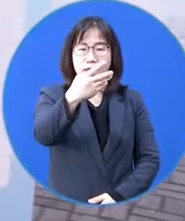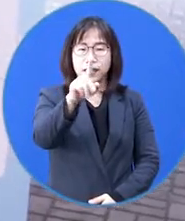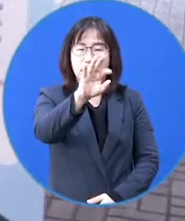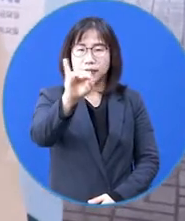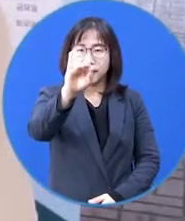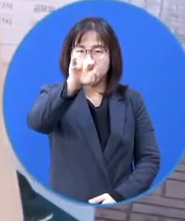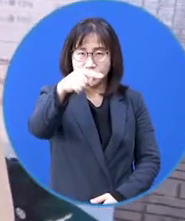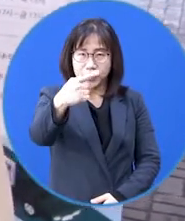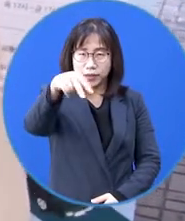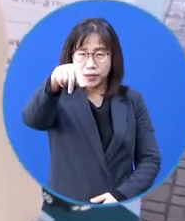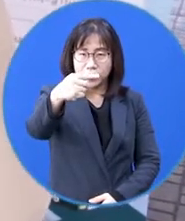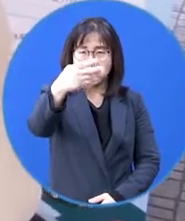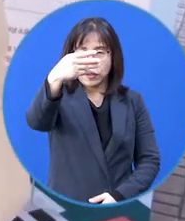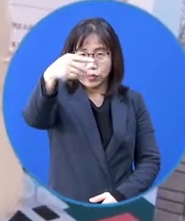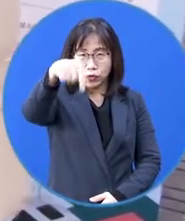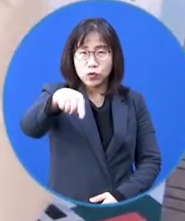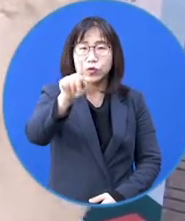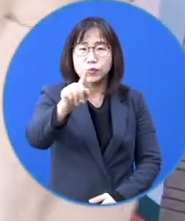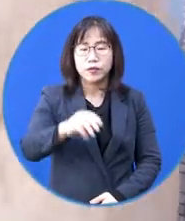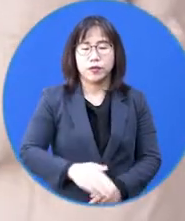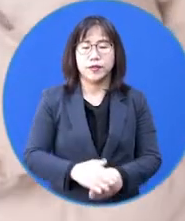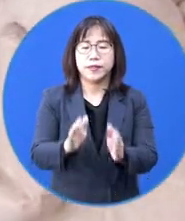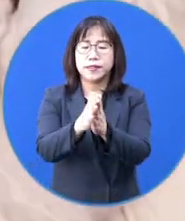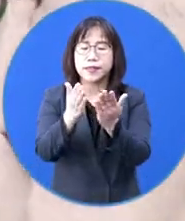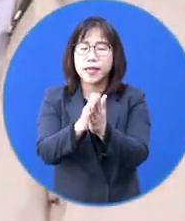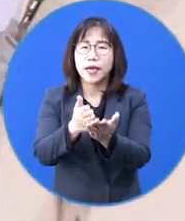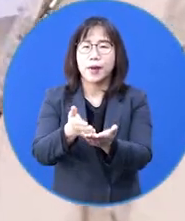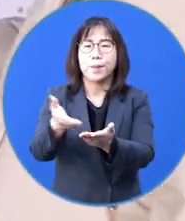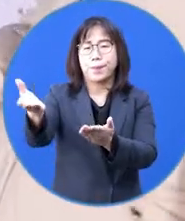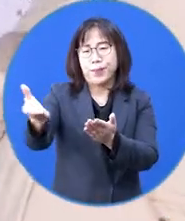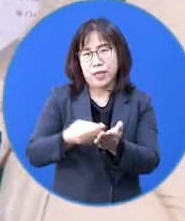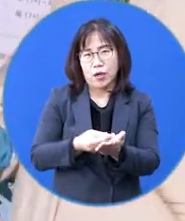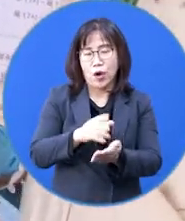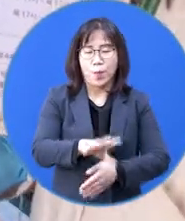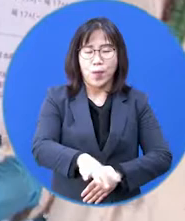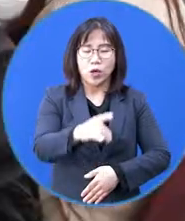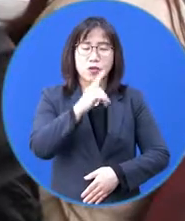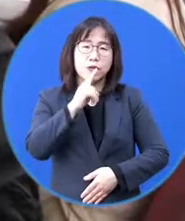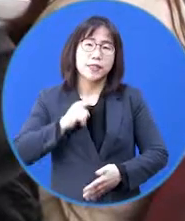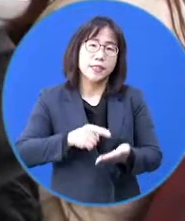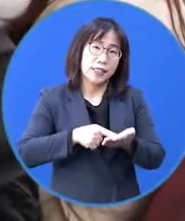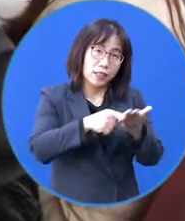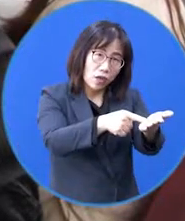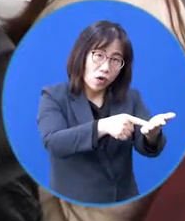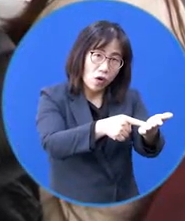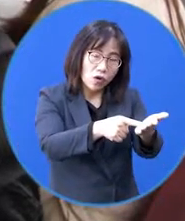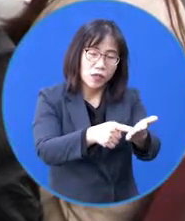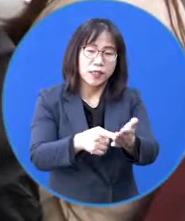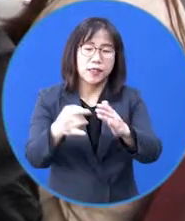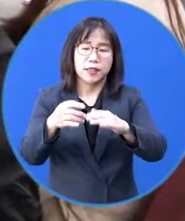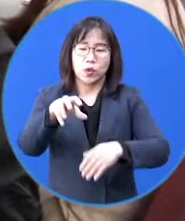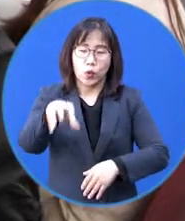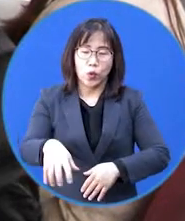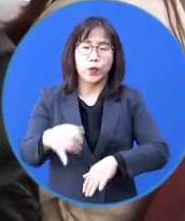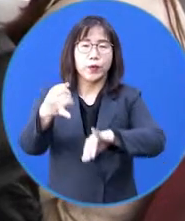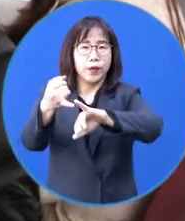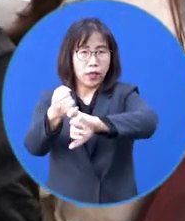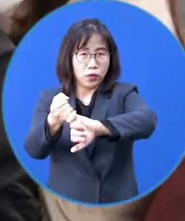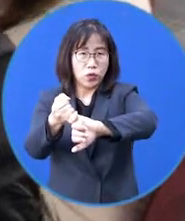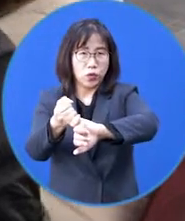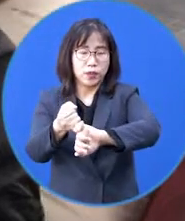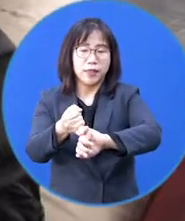드라이브스루 클린 도서 대출 서비스는 빌려볼 책을 미리 신청한 후 지정된 장소에서 승차 상태로